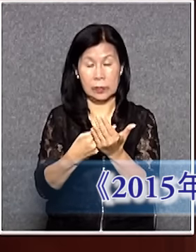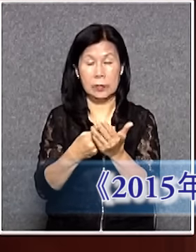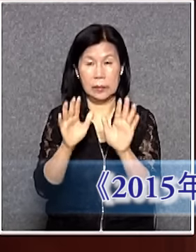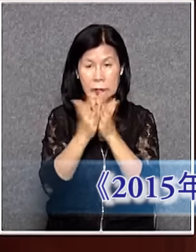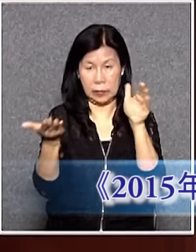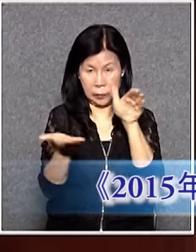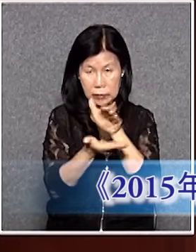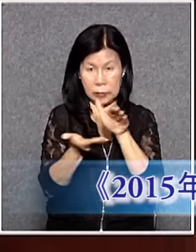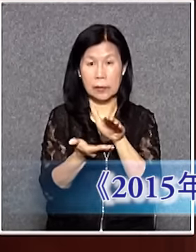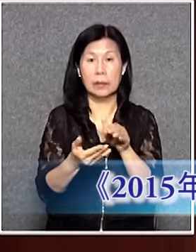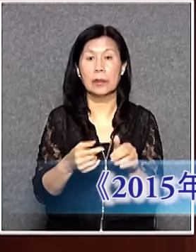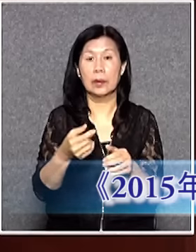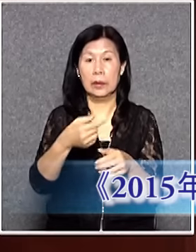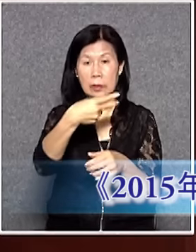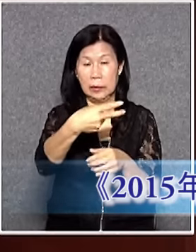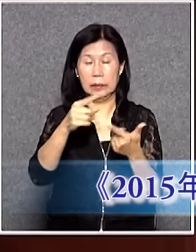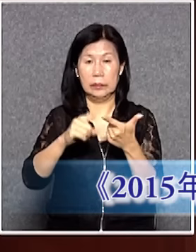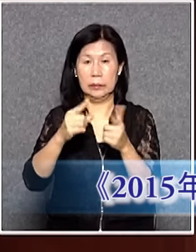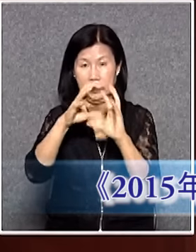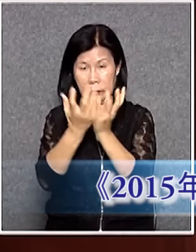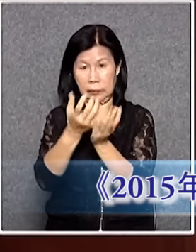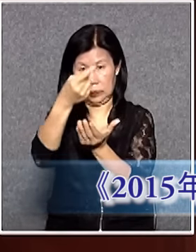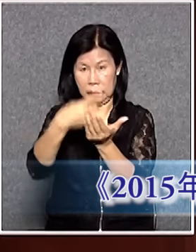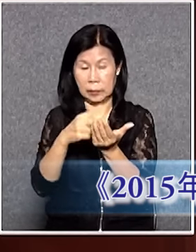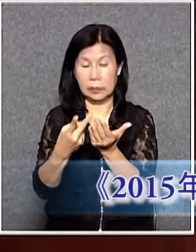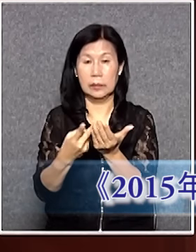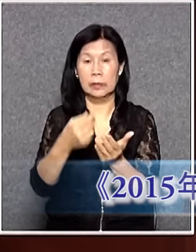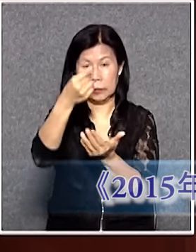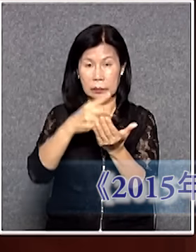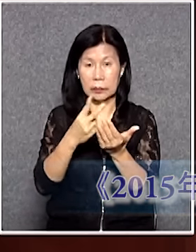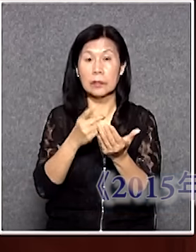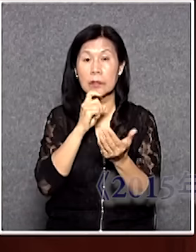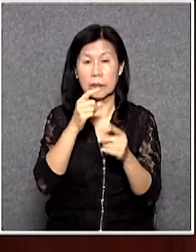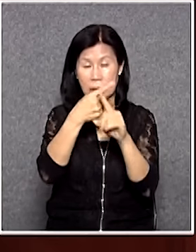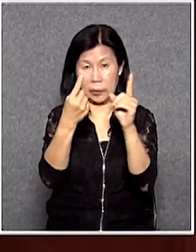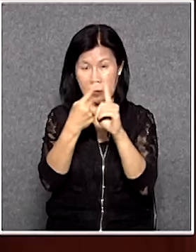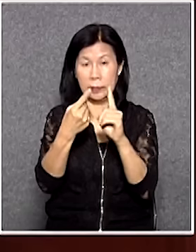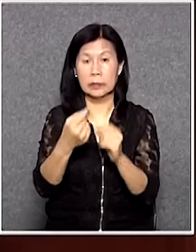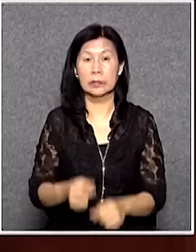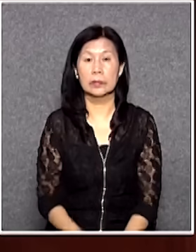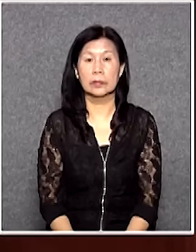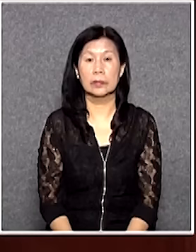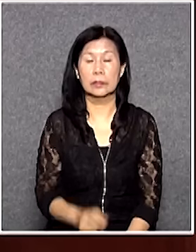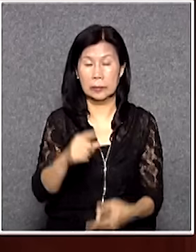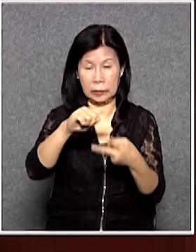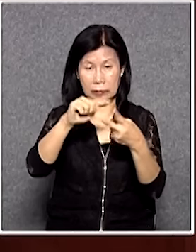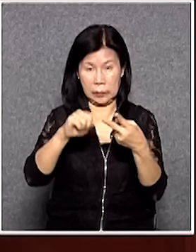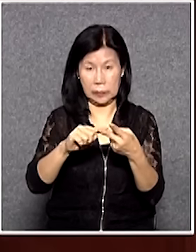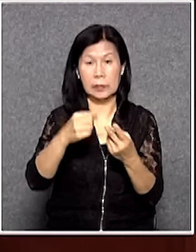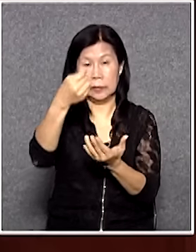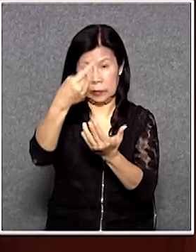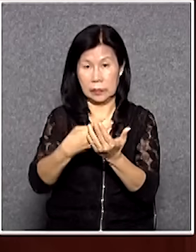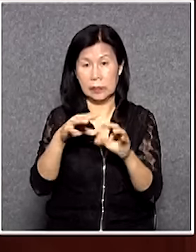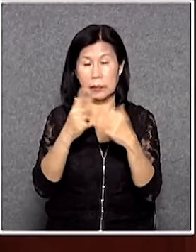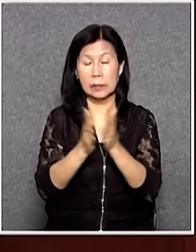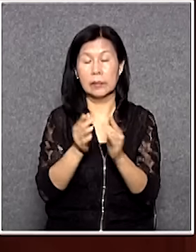附录里面他们的第二组的修正案，修正第十一条。上述两组修正案呢，都